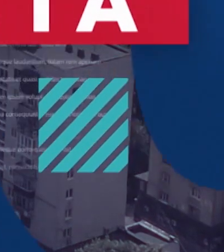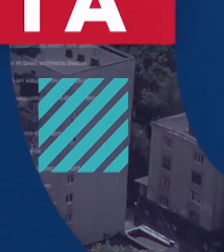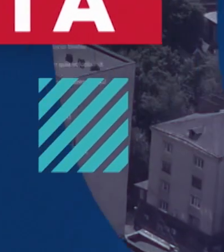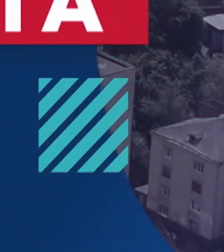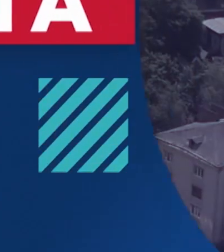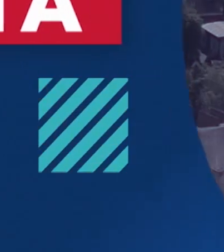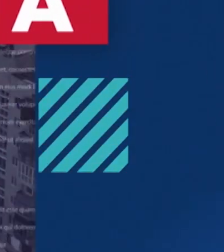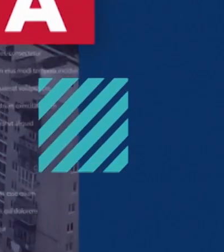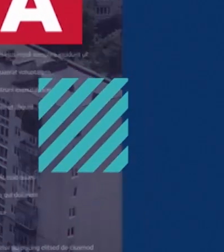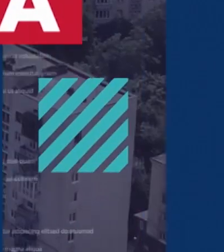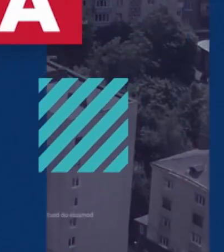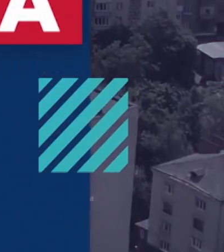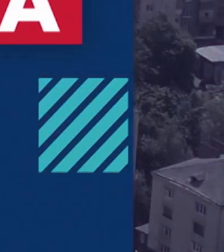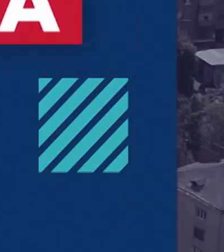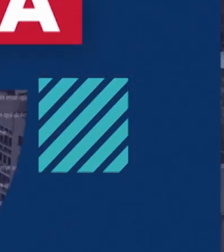Музика